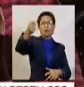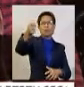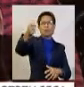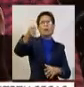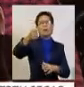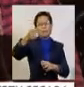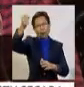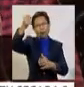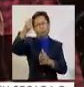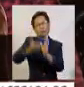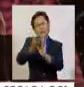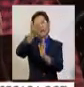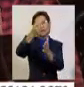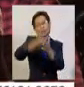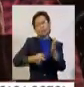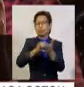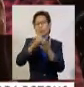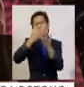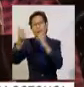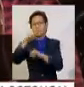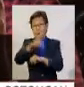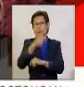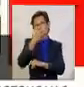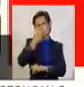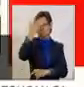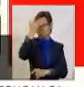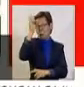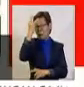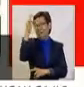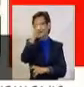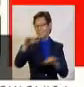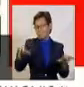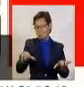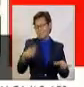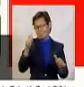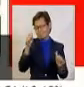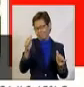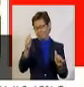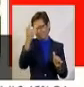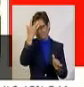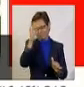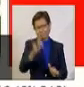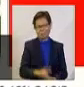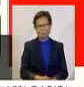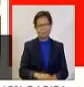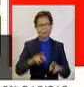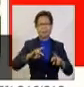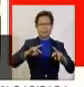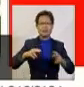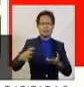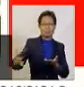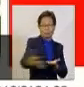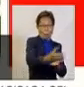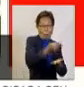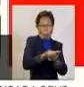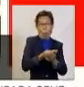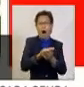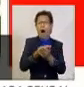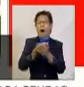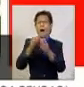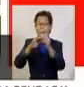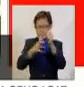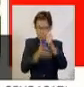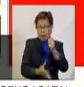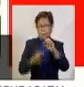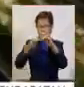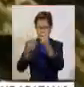sendiri. So ini satu perkara bijak yang dilakukan oleh kerajaan. Platform penjanaan dana masyarakat turut